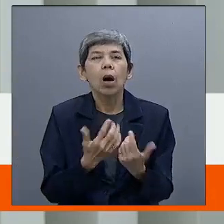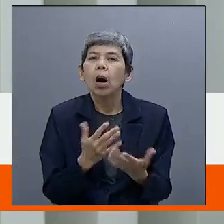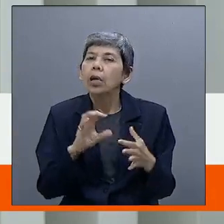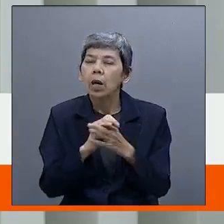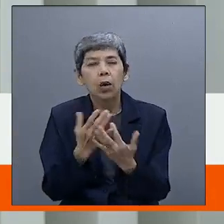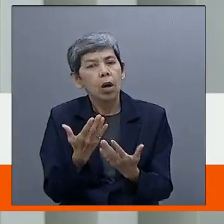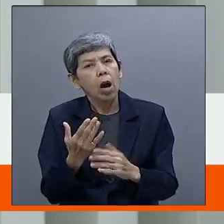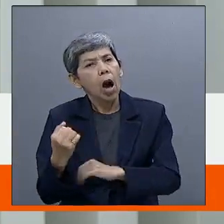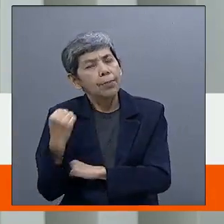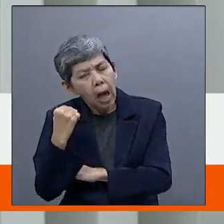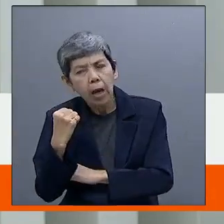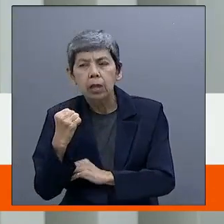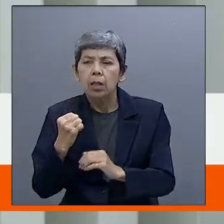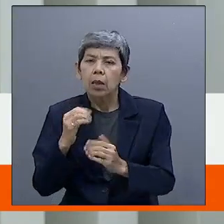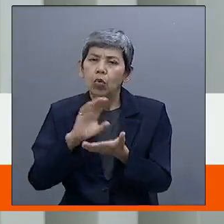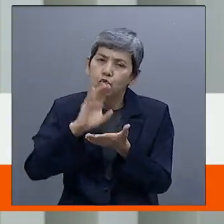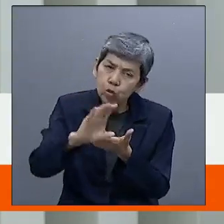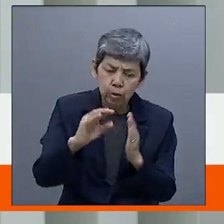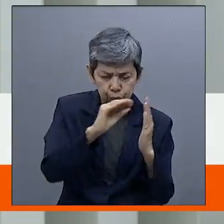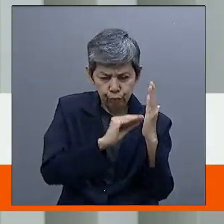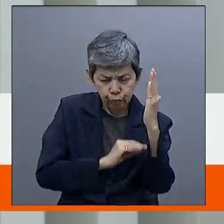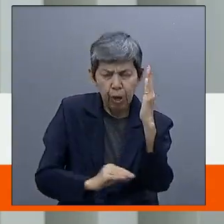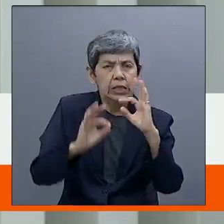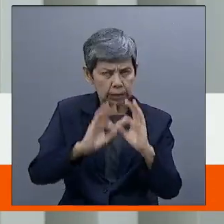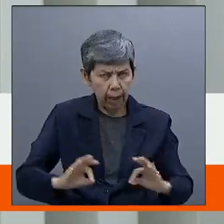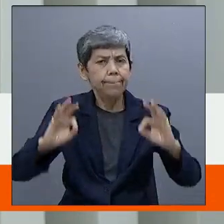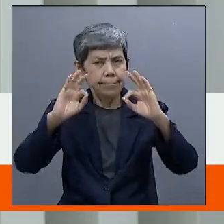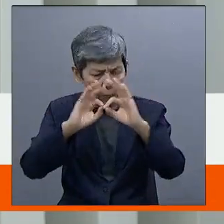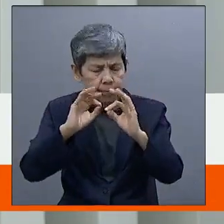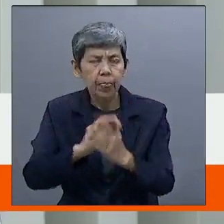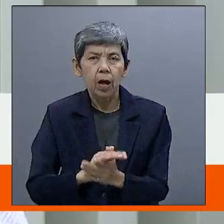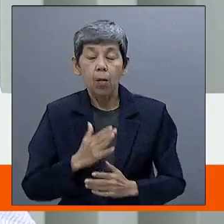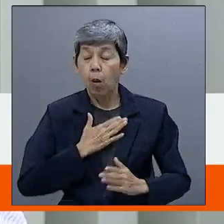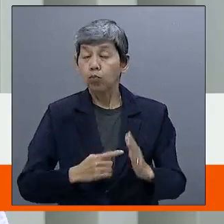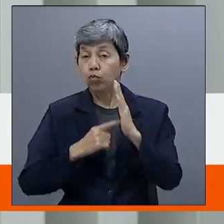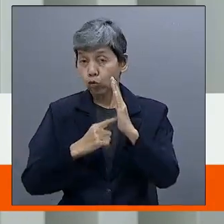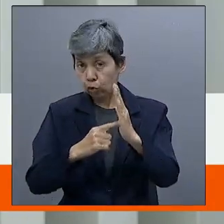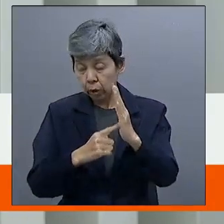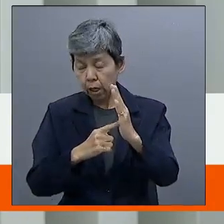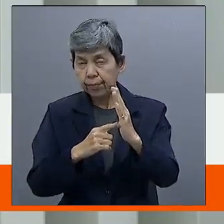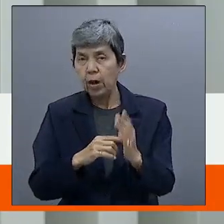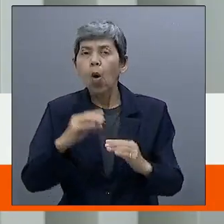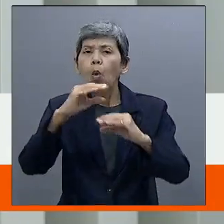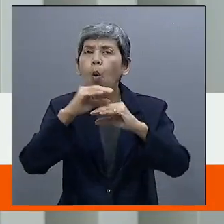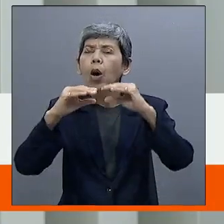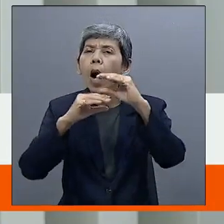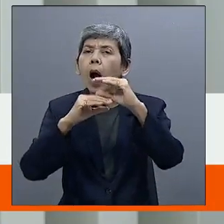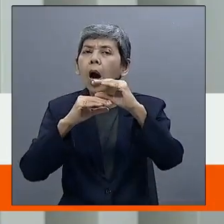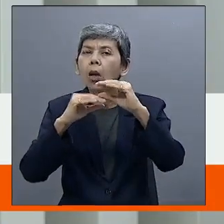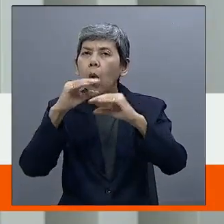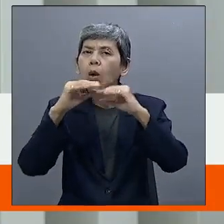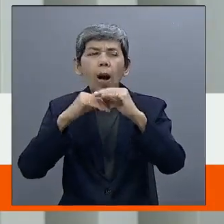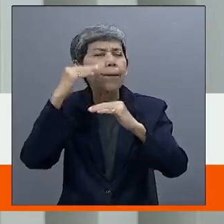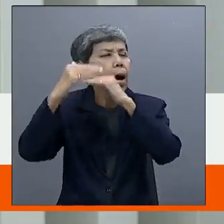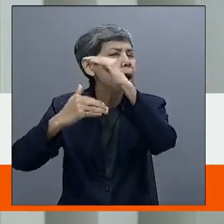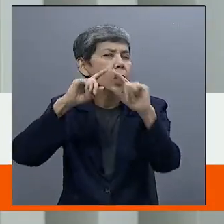รไปสู่ผู้คนข้างล่างนะครับผมยกตัวอย่างนะครับโครงการพัฒนาต่างๆ